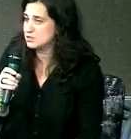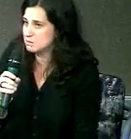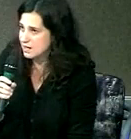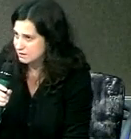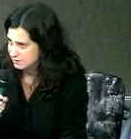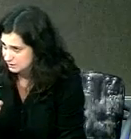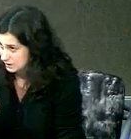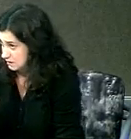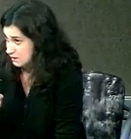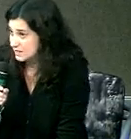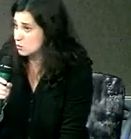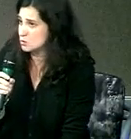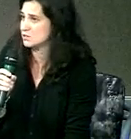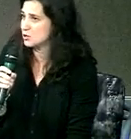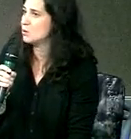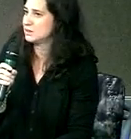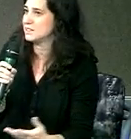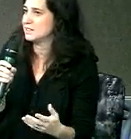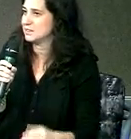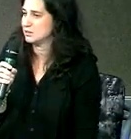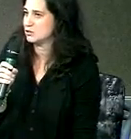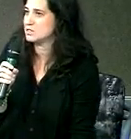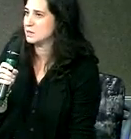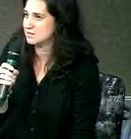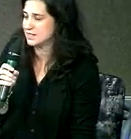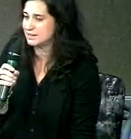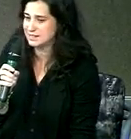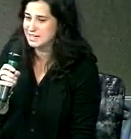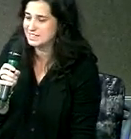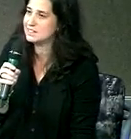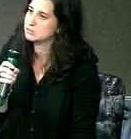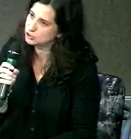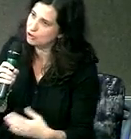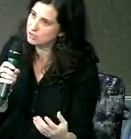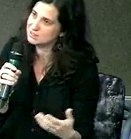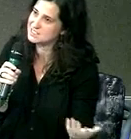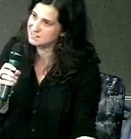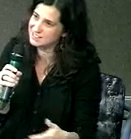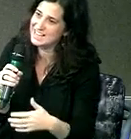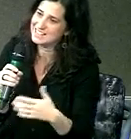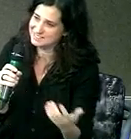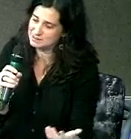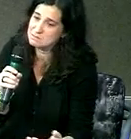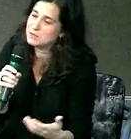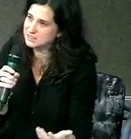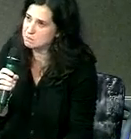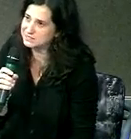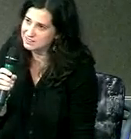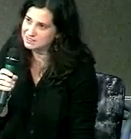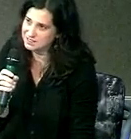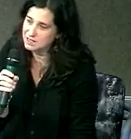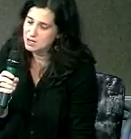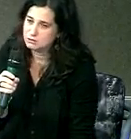c'est justement sa consommation qui, justement, ça a été le déclencheur de cette manque